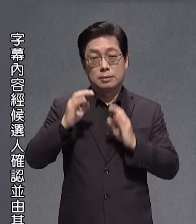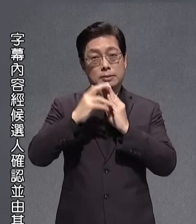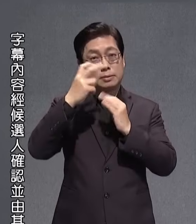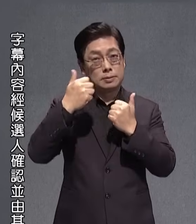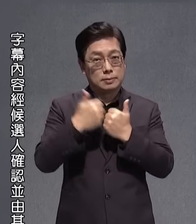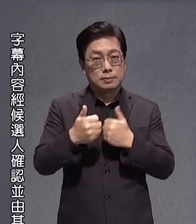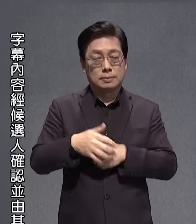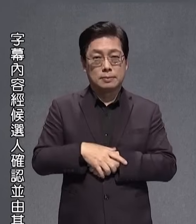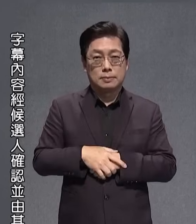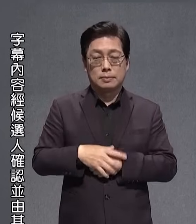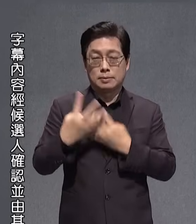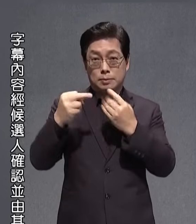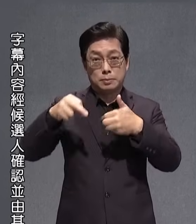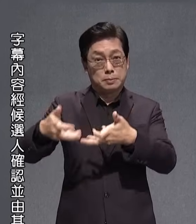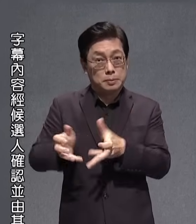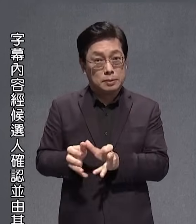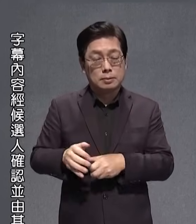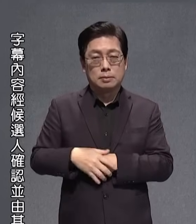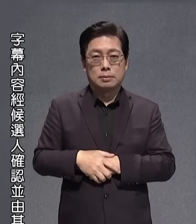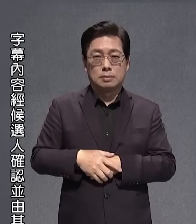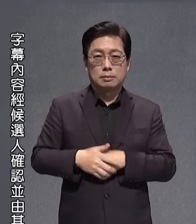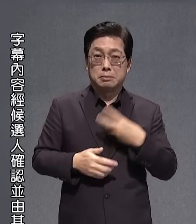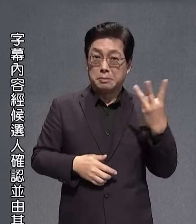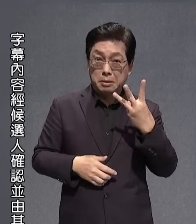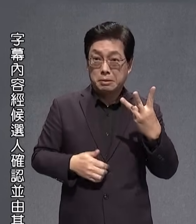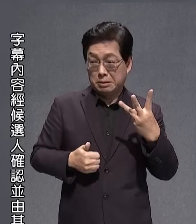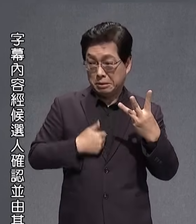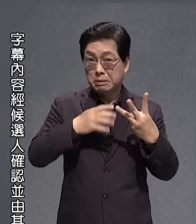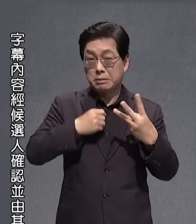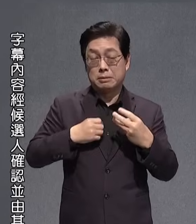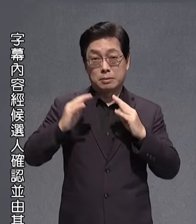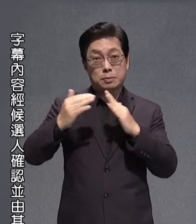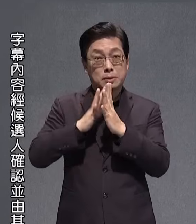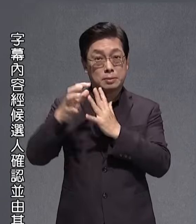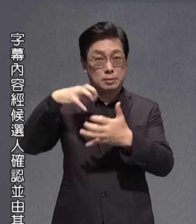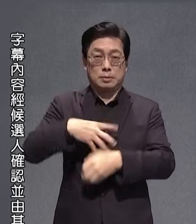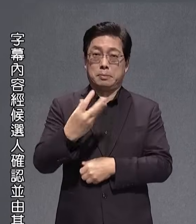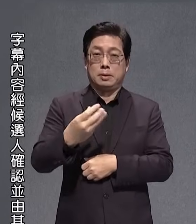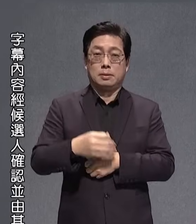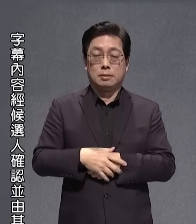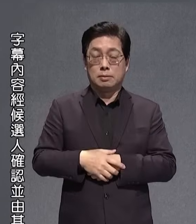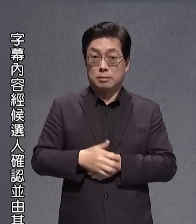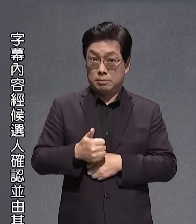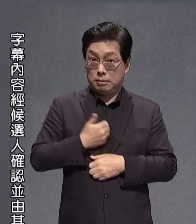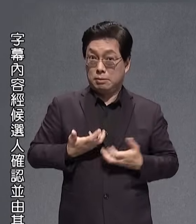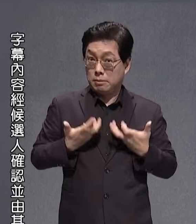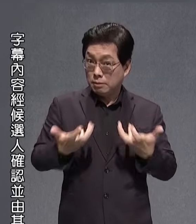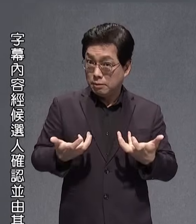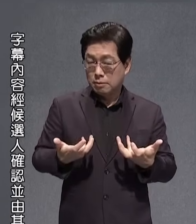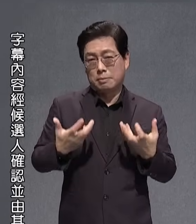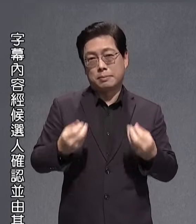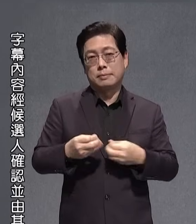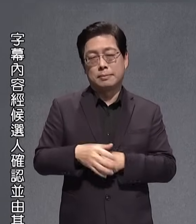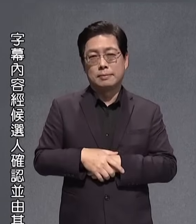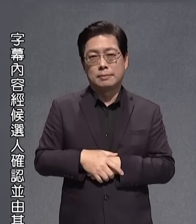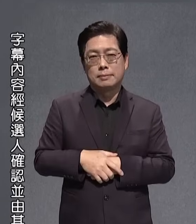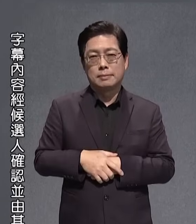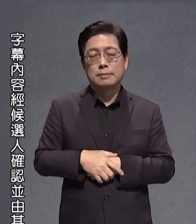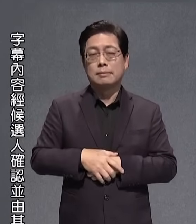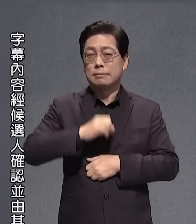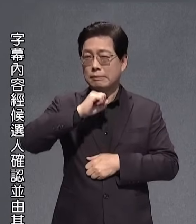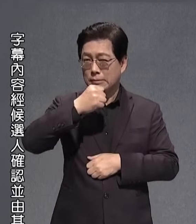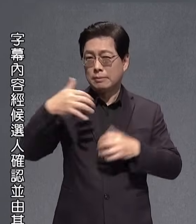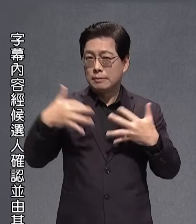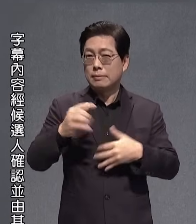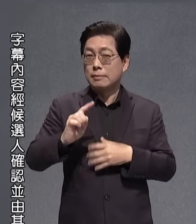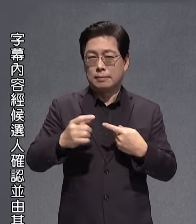啦、司法部啦，根本不是在打造国家队中，有发挥一个功能个角色嘛。所以台湾